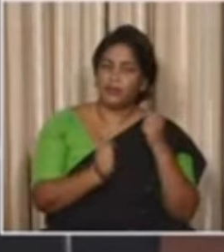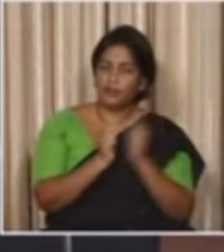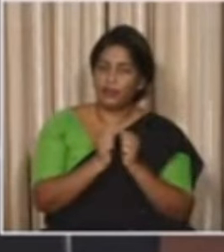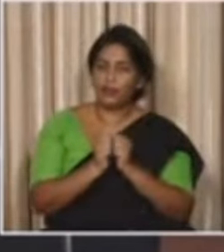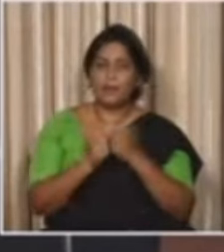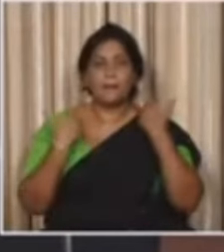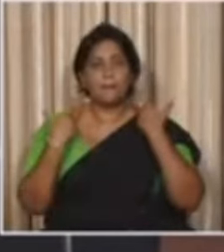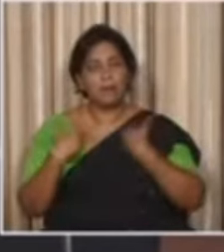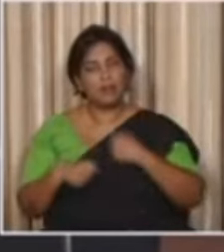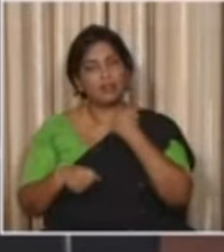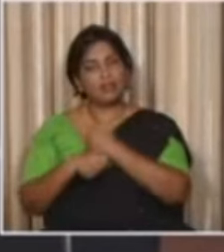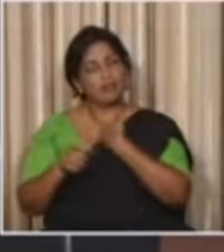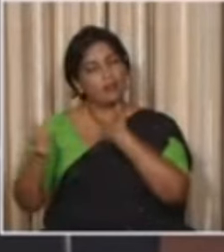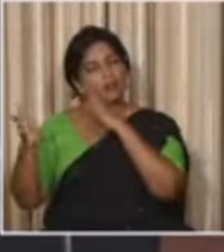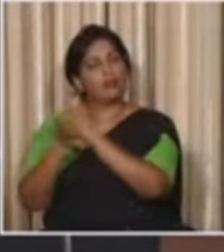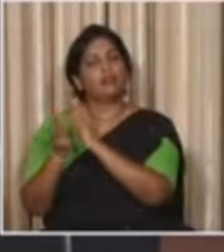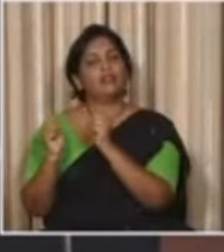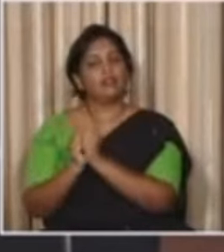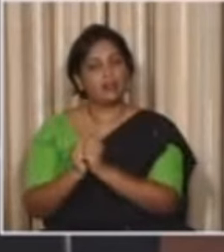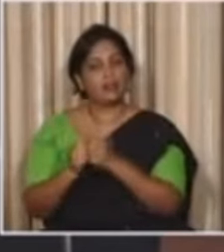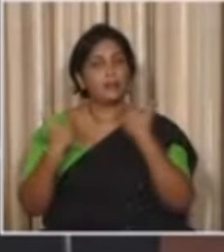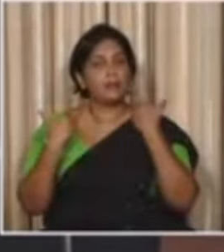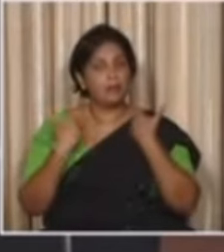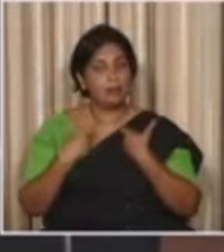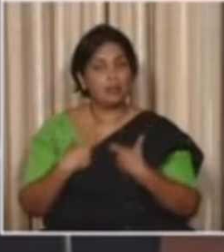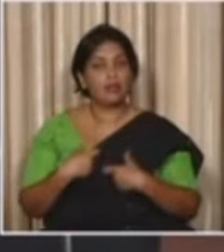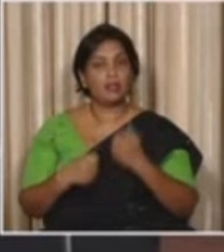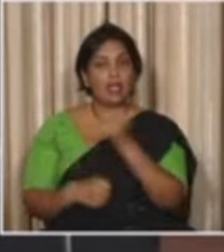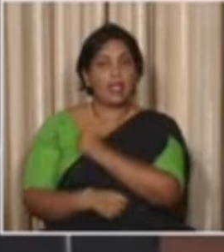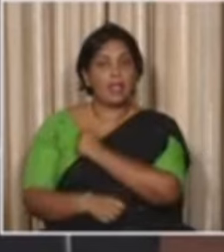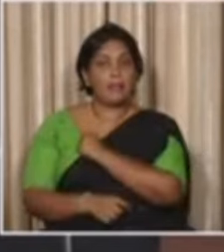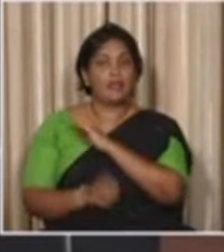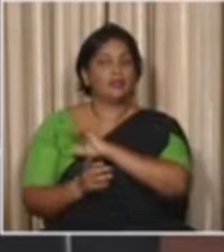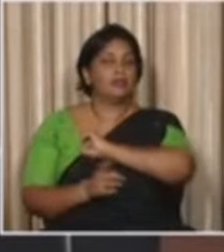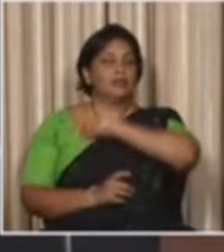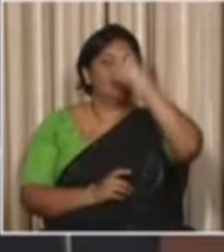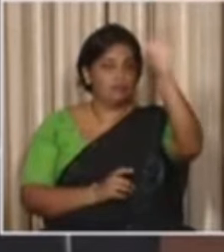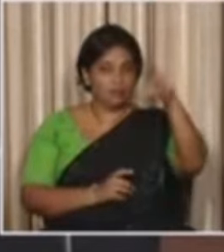මහින්ද රාජපක්ෂත් එක්කත් වැඩ කෙරුවා ඒකනේ මහින්ද රාජපක්ෂ තාරාපතිකවත් දීලා හරියේ